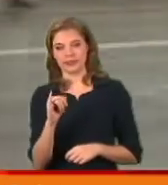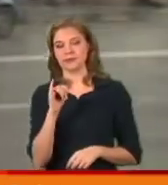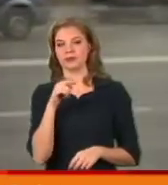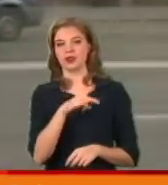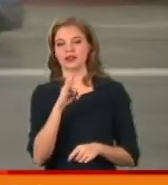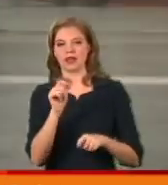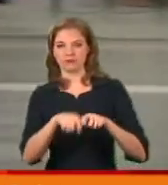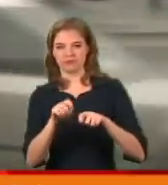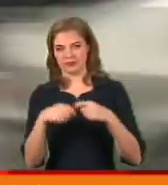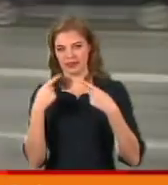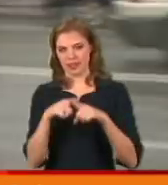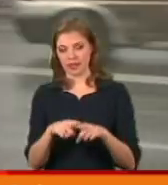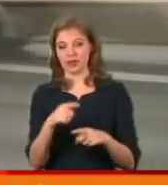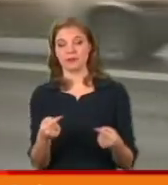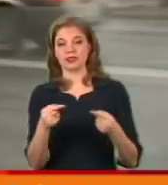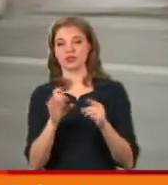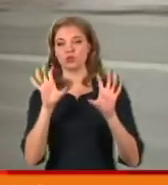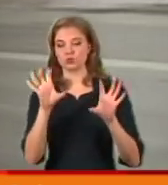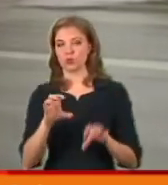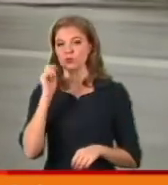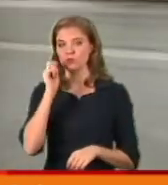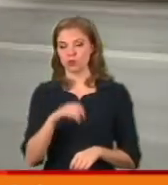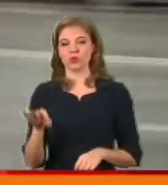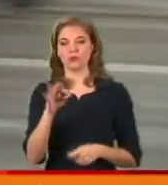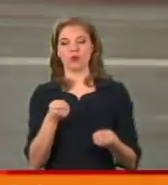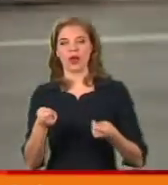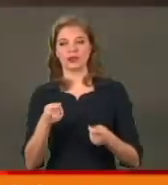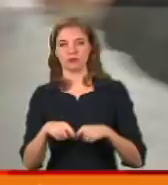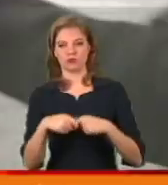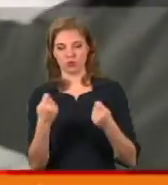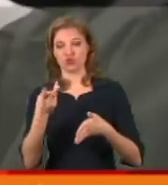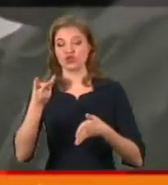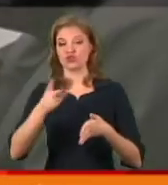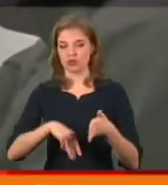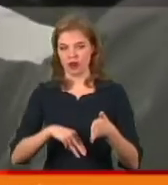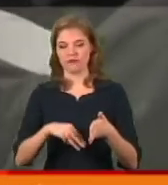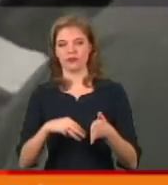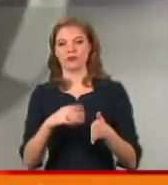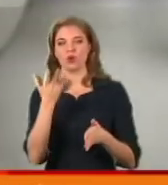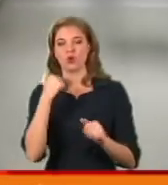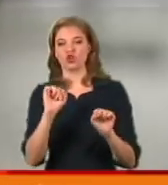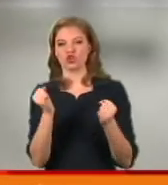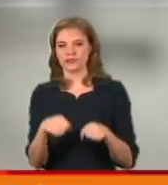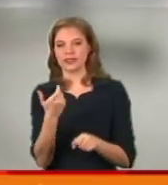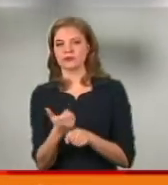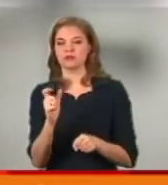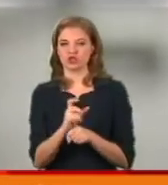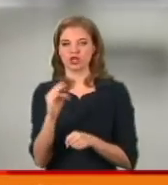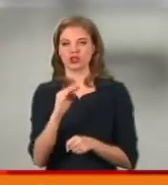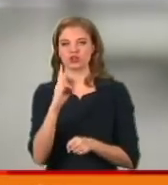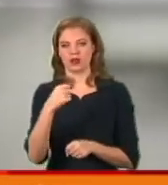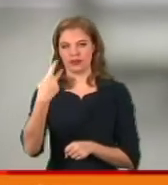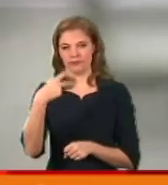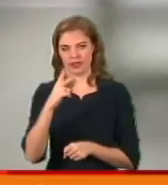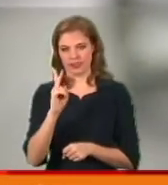на неупередженість техніки. Згідно з Кодексом України про адмінпорушення, штраф передбачено, коли швидкість перевищена більше, ніж